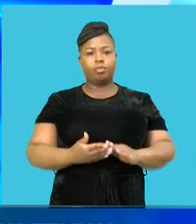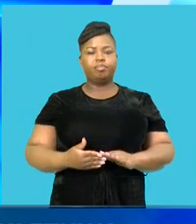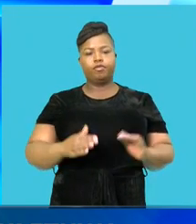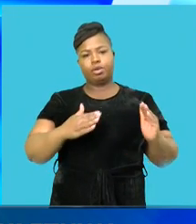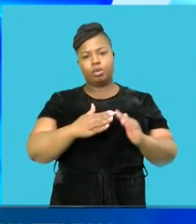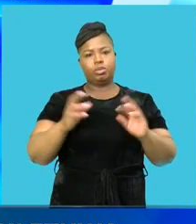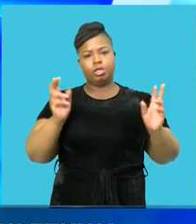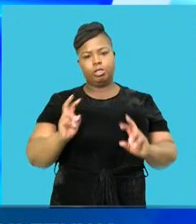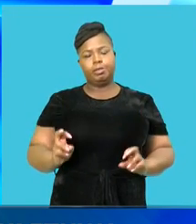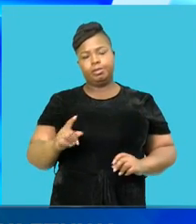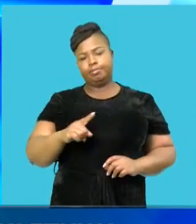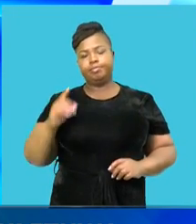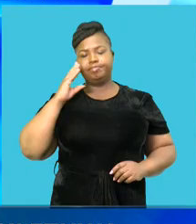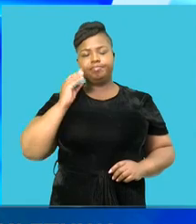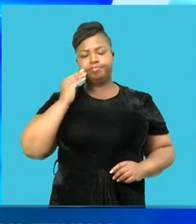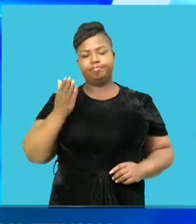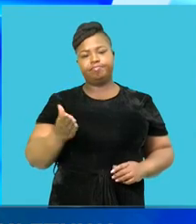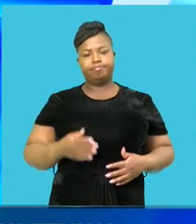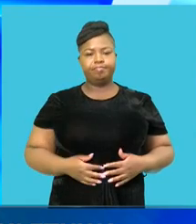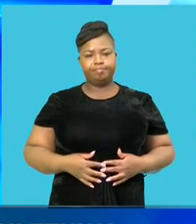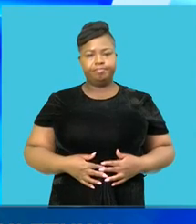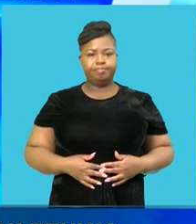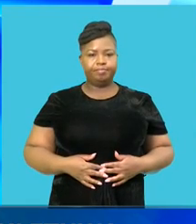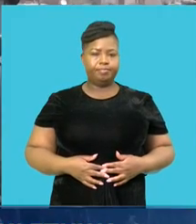zezindlu nogesi ezibhekene nabahlali basemjondolo.